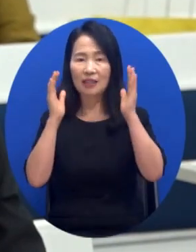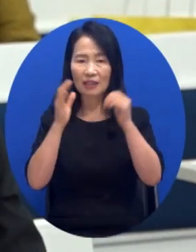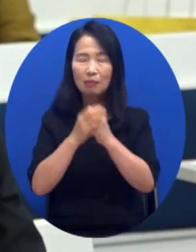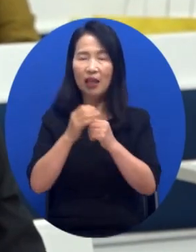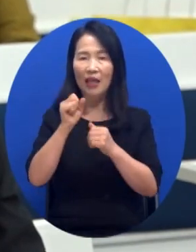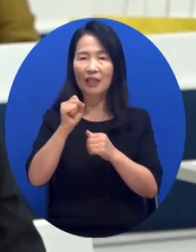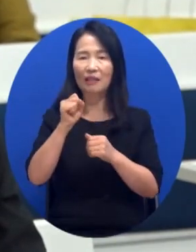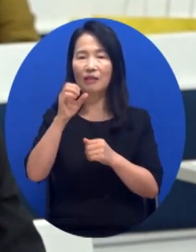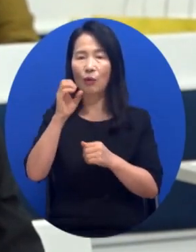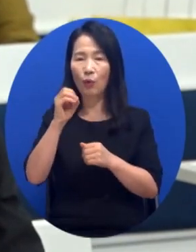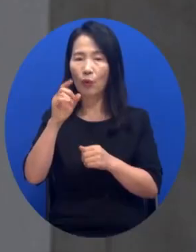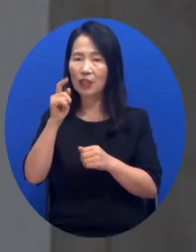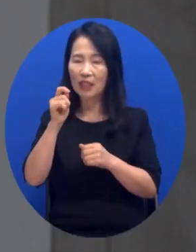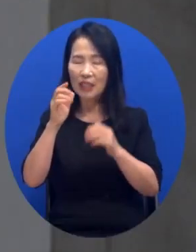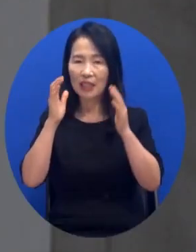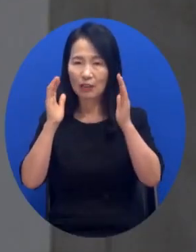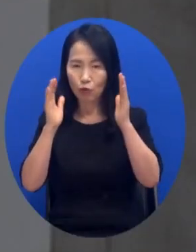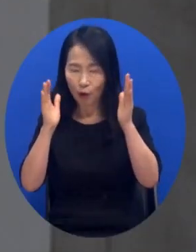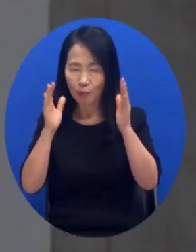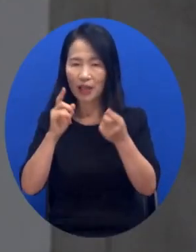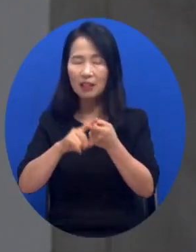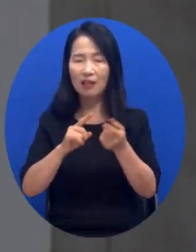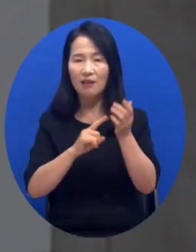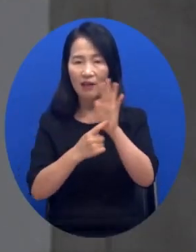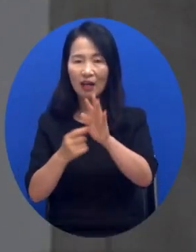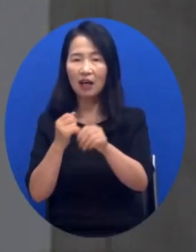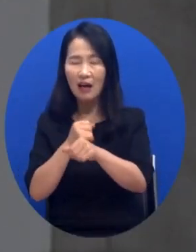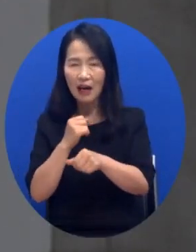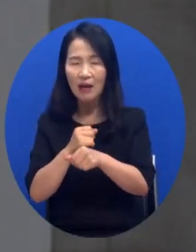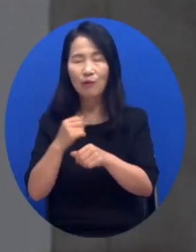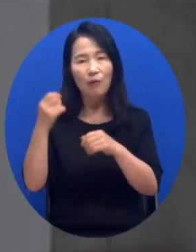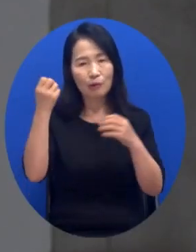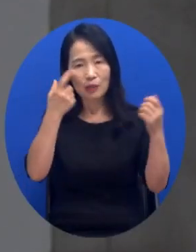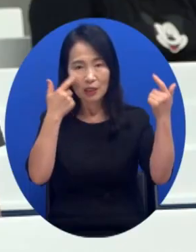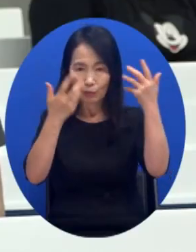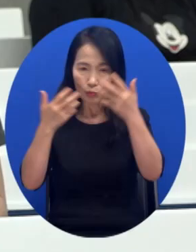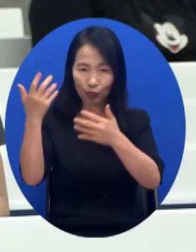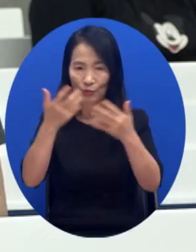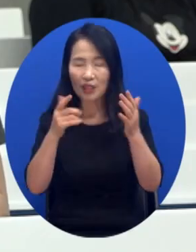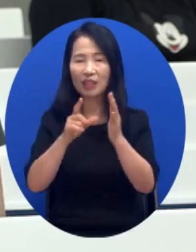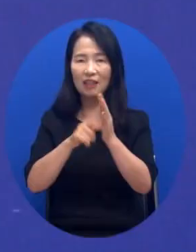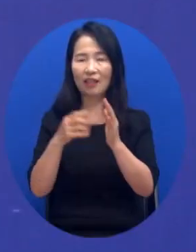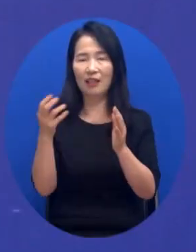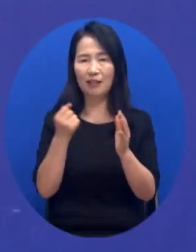프로그램의 특징을 전하고 참석자들과 질의응답하는 시간을 가졌습니다.